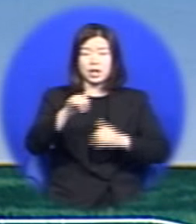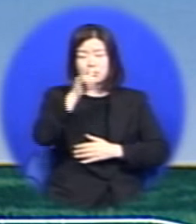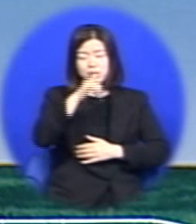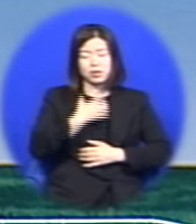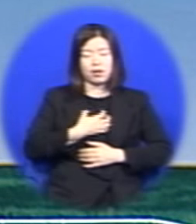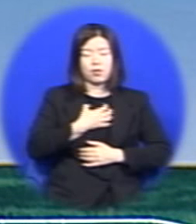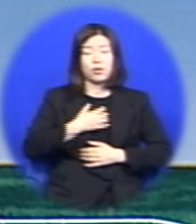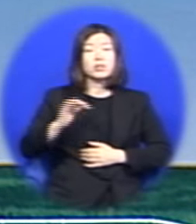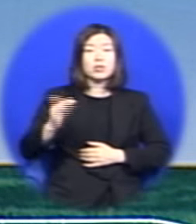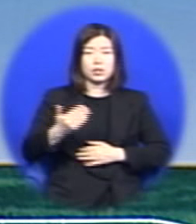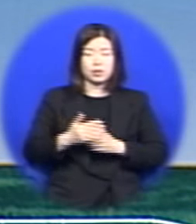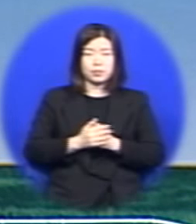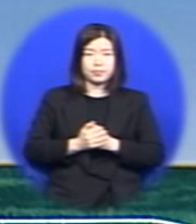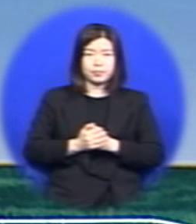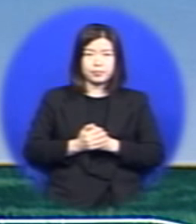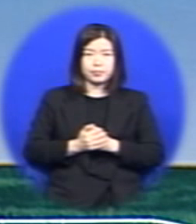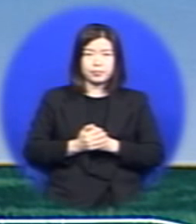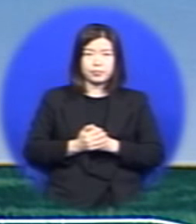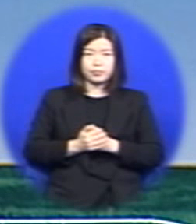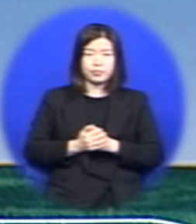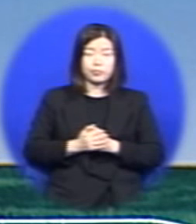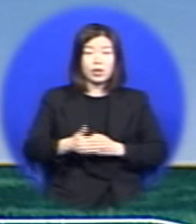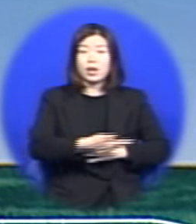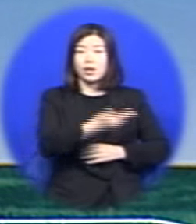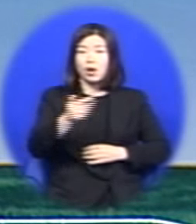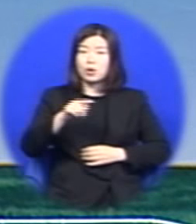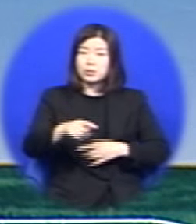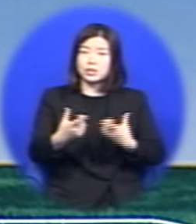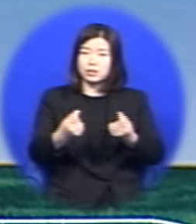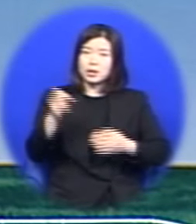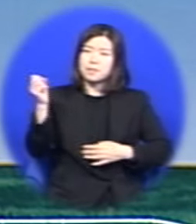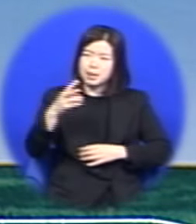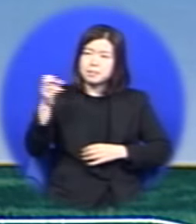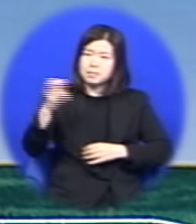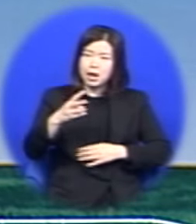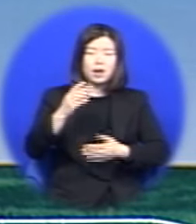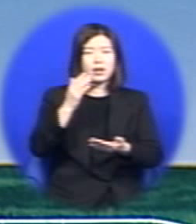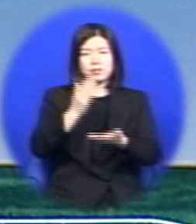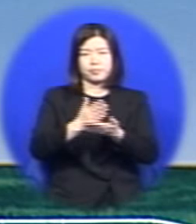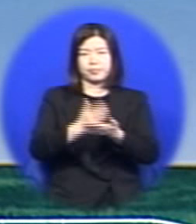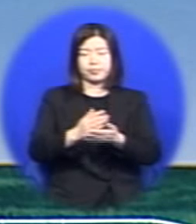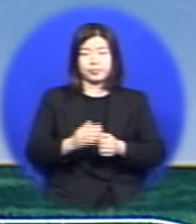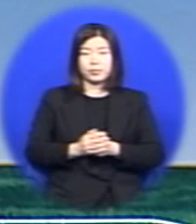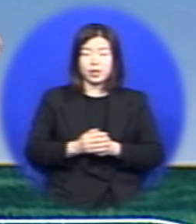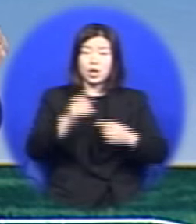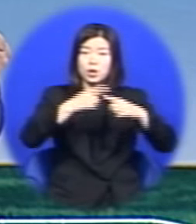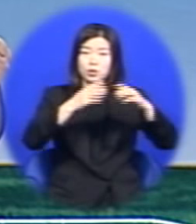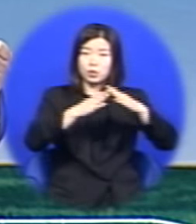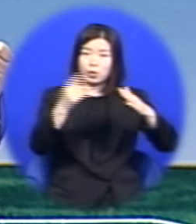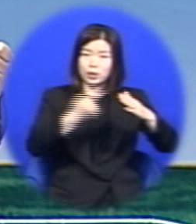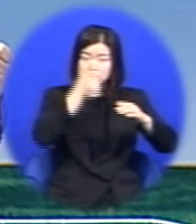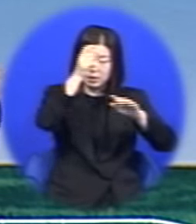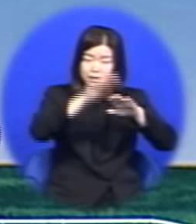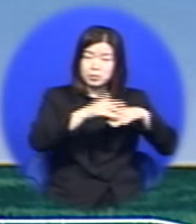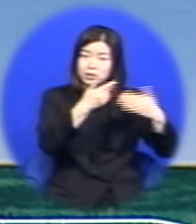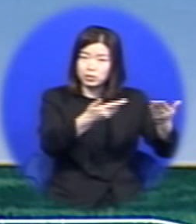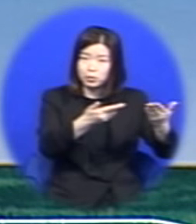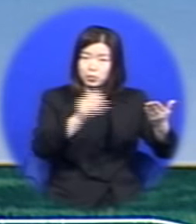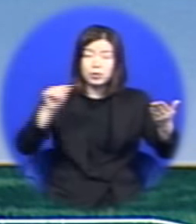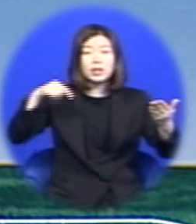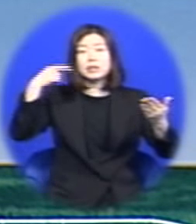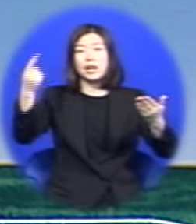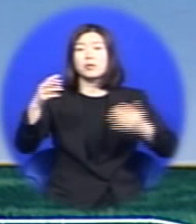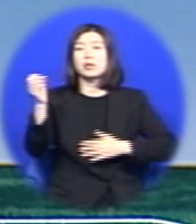걱정입니다. 여러분, 이렇게 반복하면 안 됩니다. 교회 나와서 예배드리고 그 다음에는